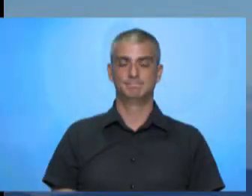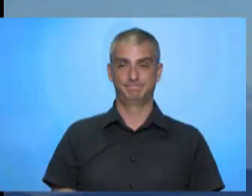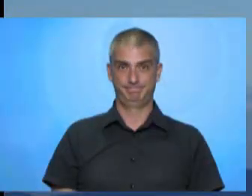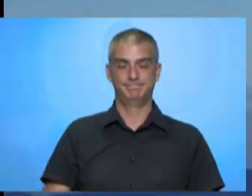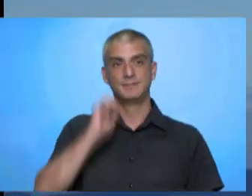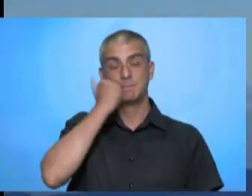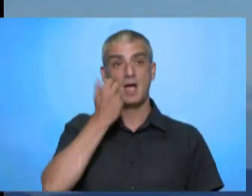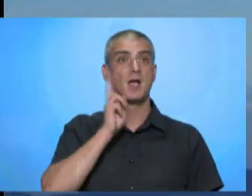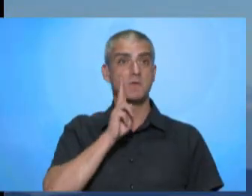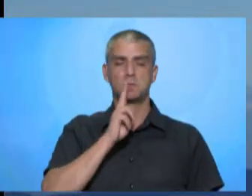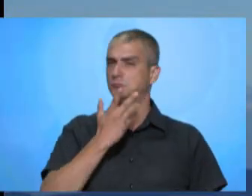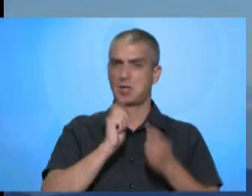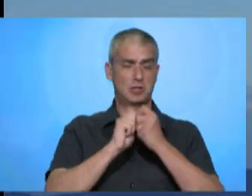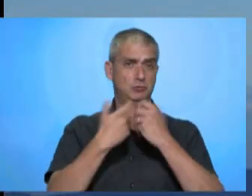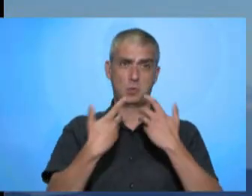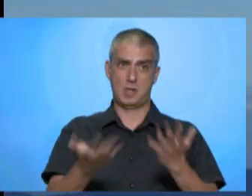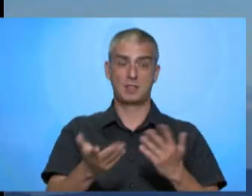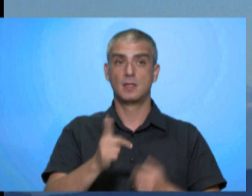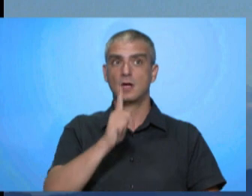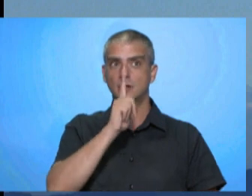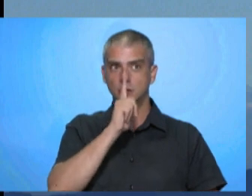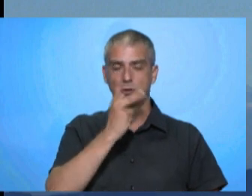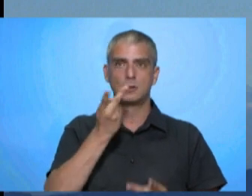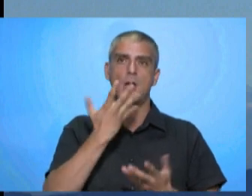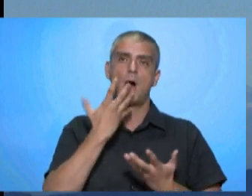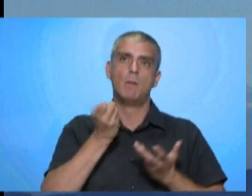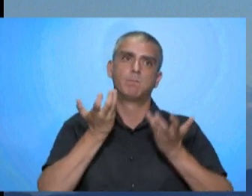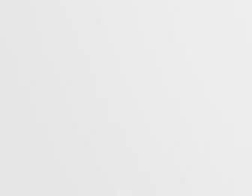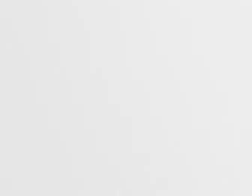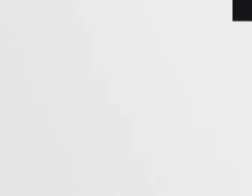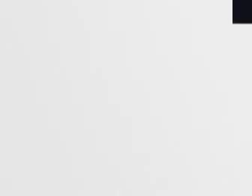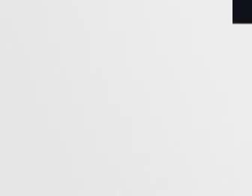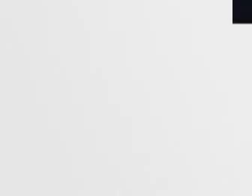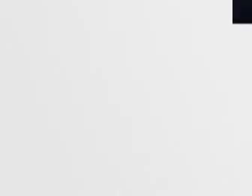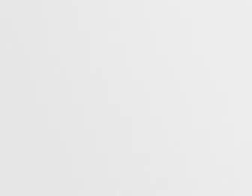מחר ובשישי לא צפוי שינוי ניכר, בראשון הכבדה בעומס החום.